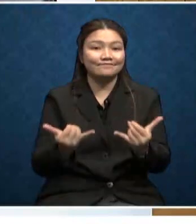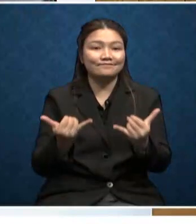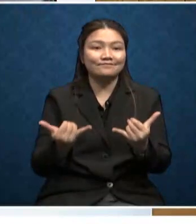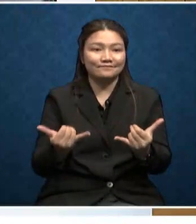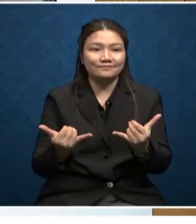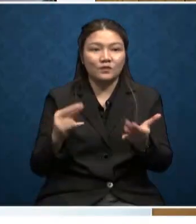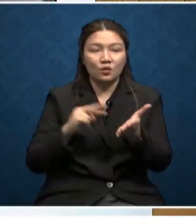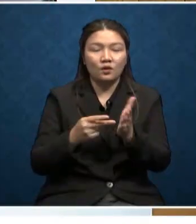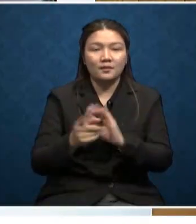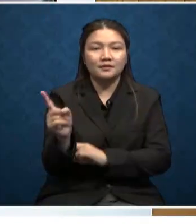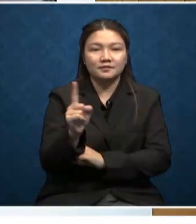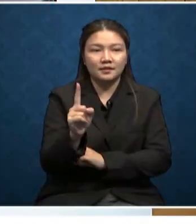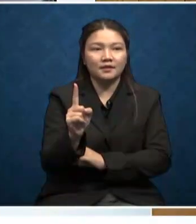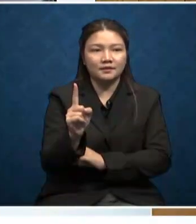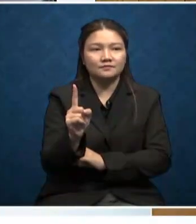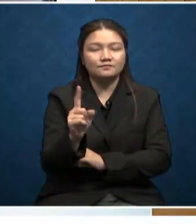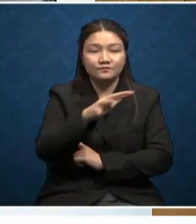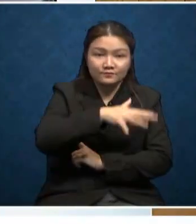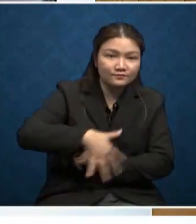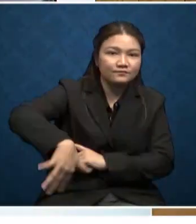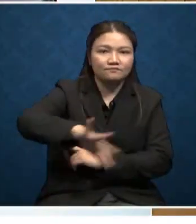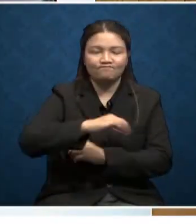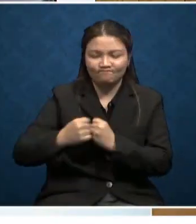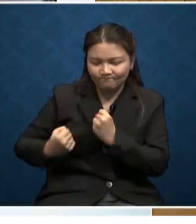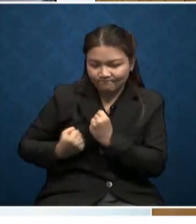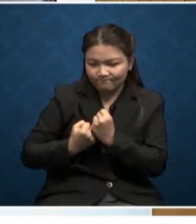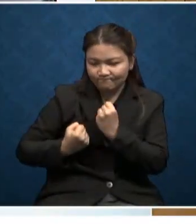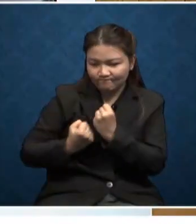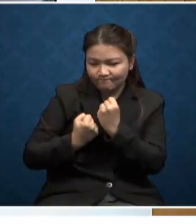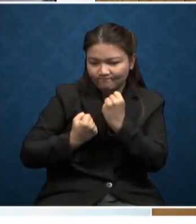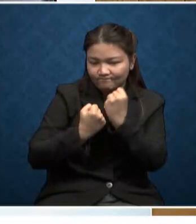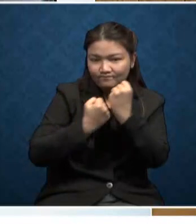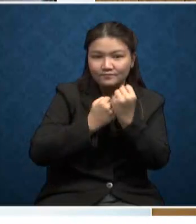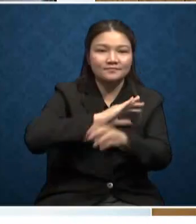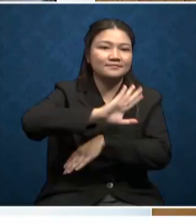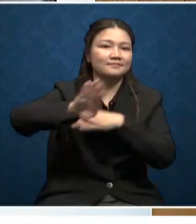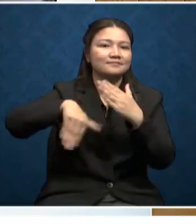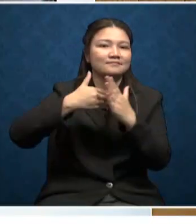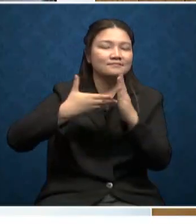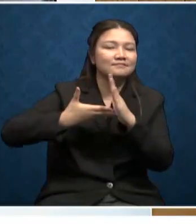ข้อพิสูจน์ความพยายามที่ไม่หยุดของทุกท่านค่ะ